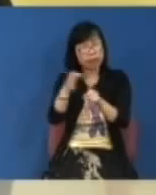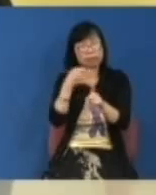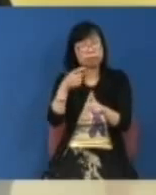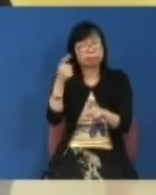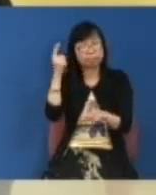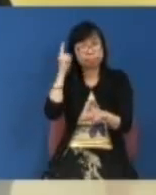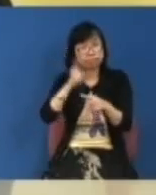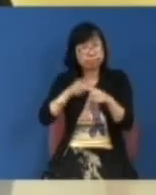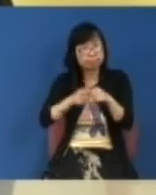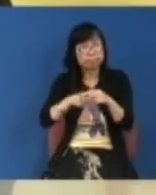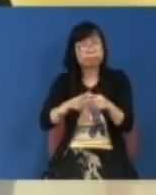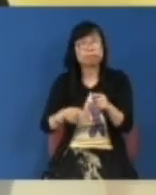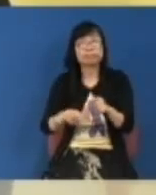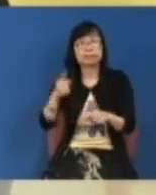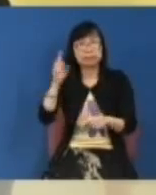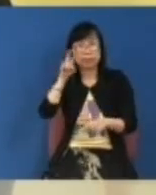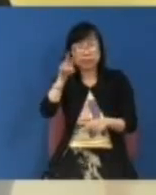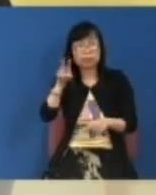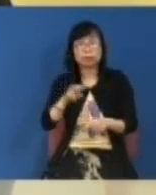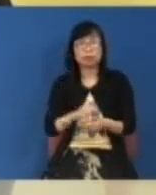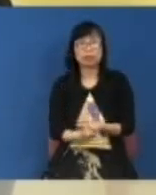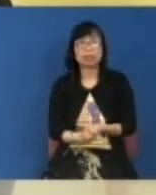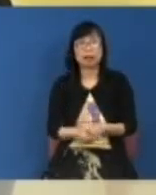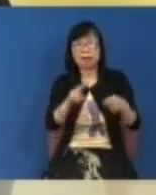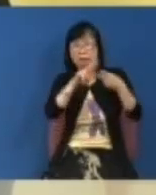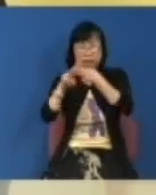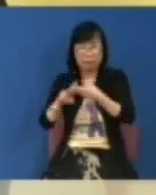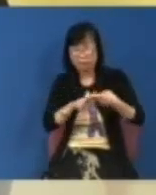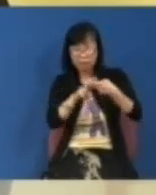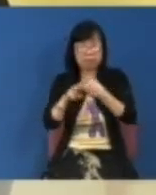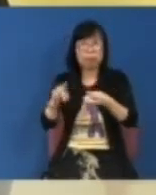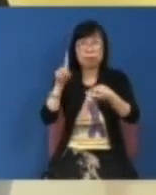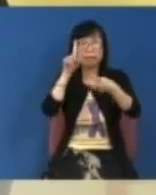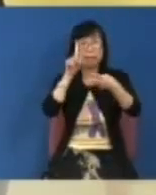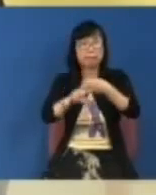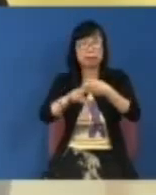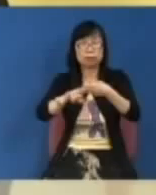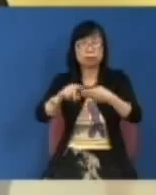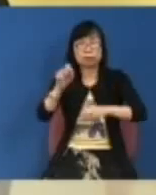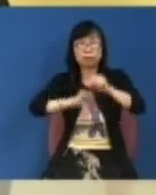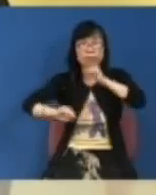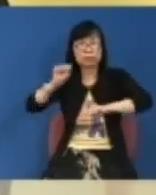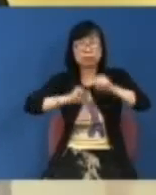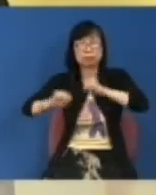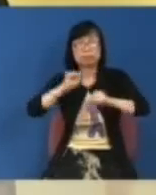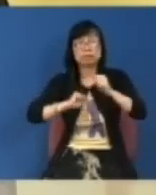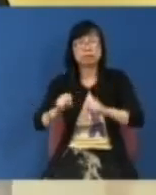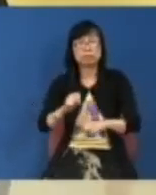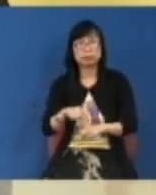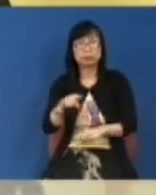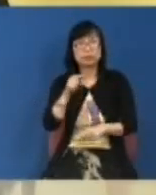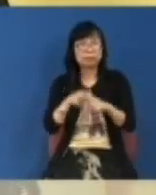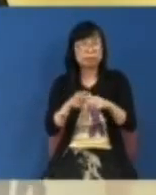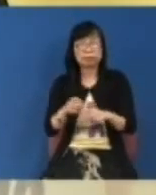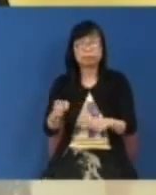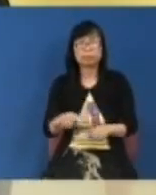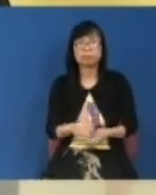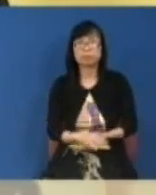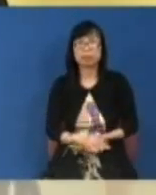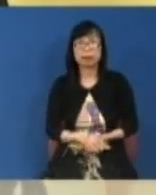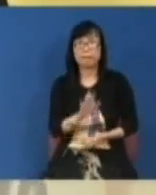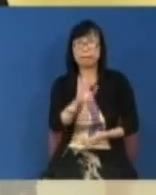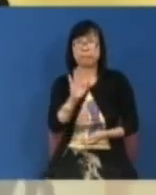不是？在亞洲的民主運動都是，當他覺得朴正熙這種人，全斗這種人不